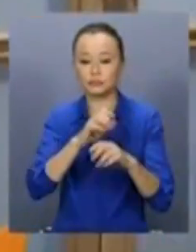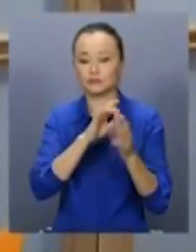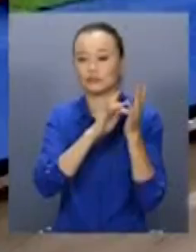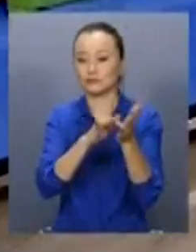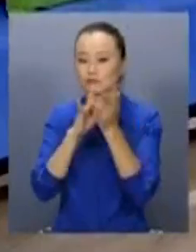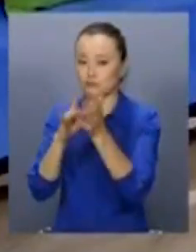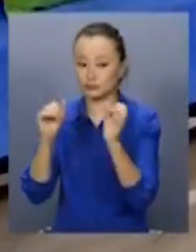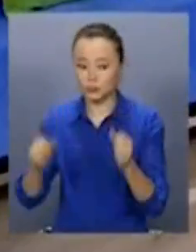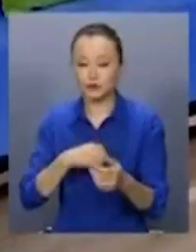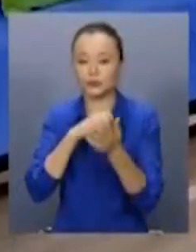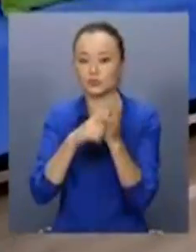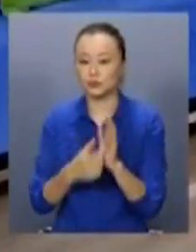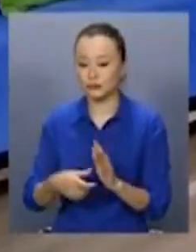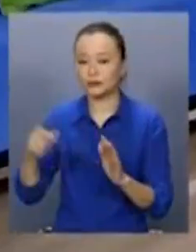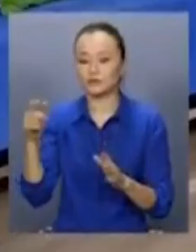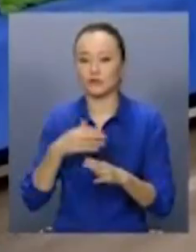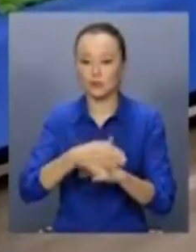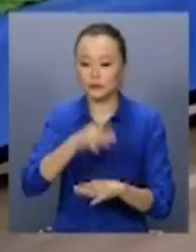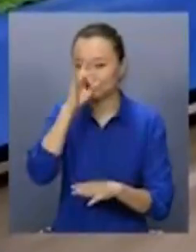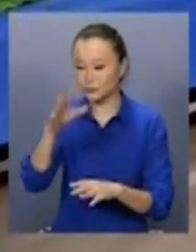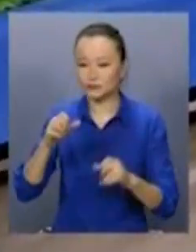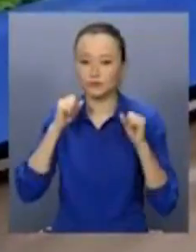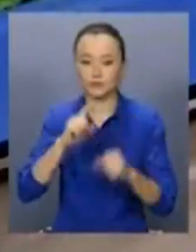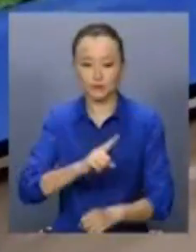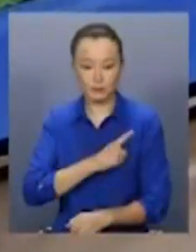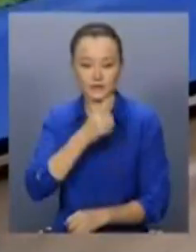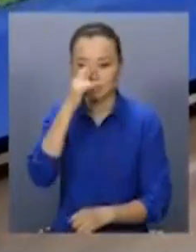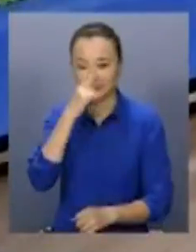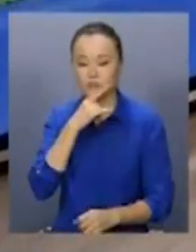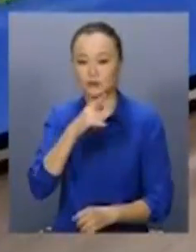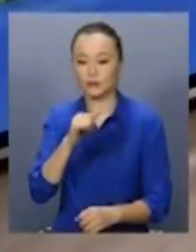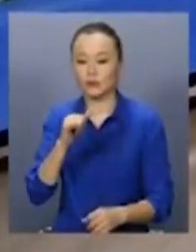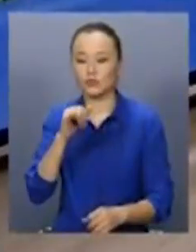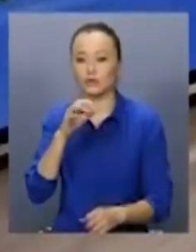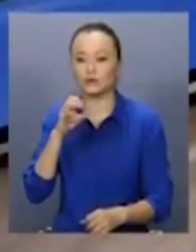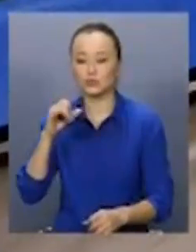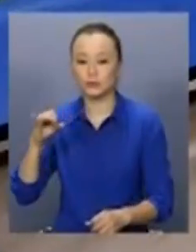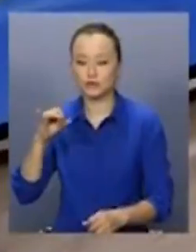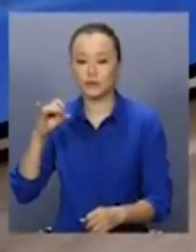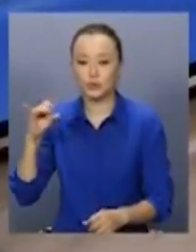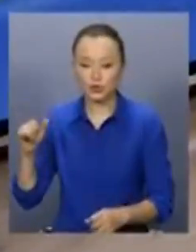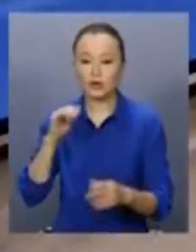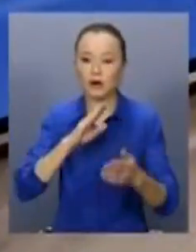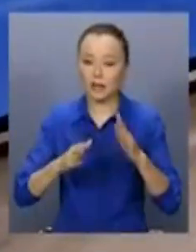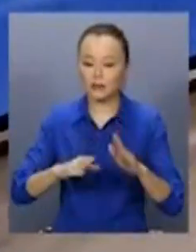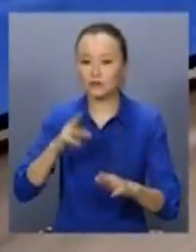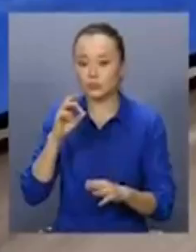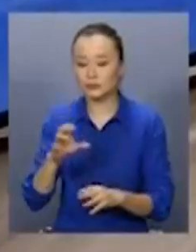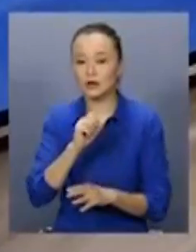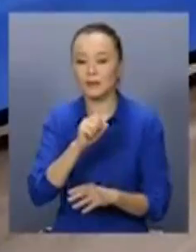жасаймыз. Ендеше студиямыздың қонағын қарсы алайық. Белгілі спорт шебері, Қазақстандағы Гозю Рю каратэ-до федерациясының президенті